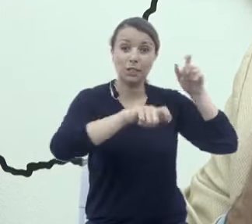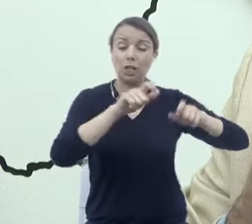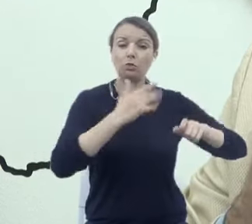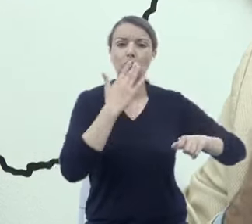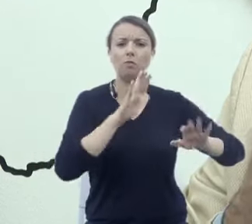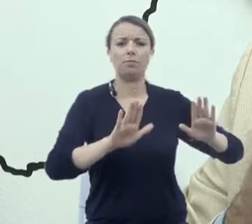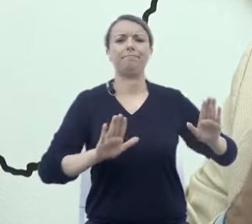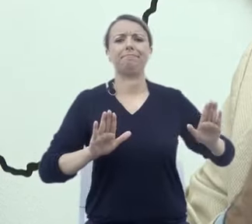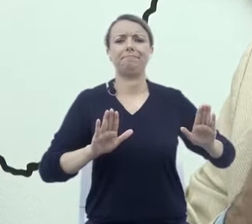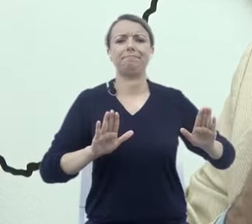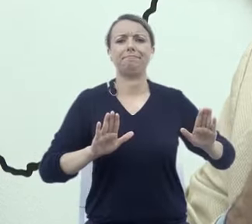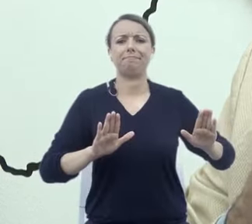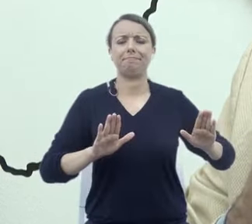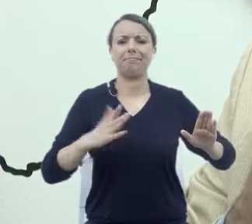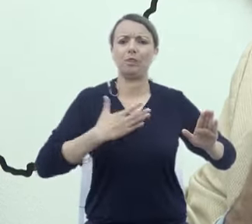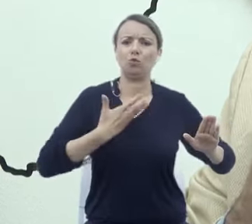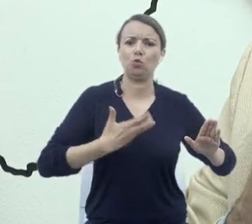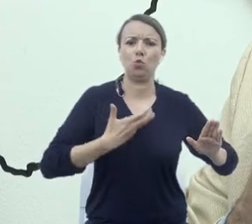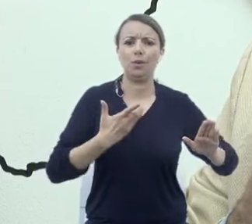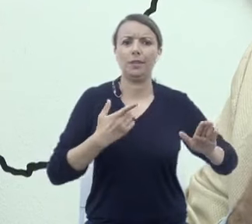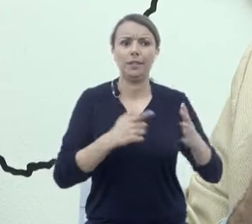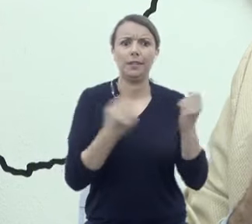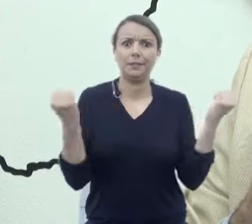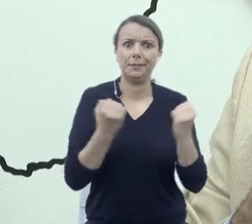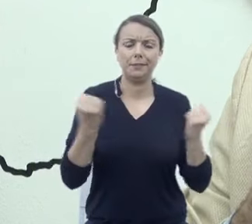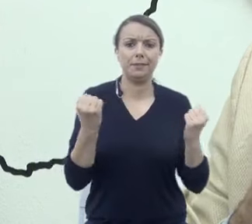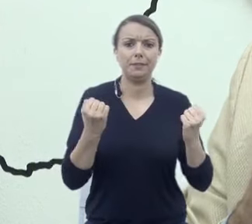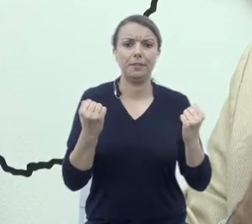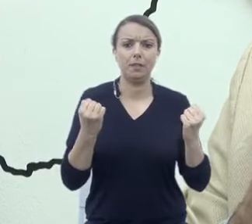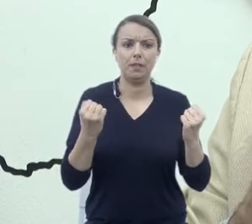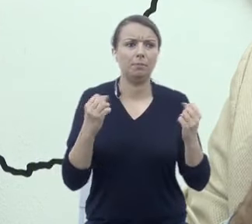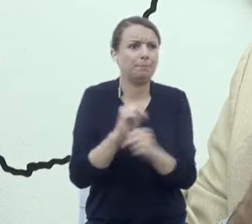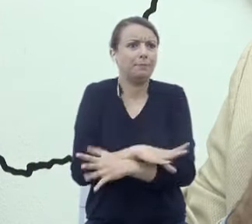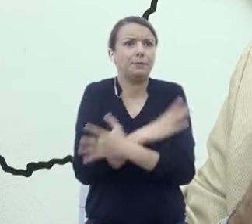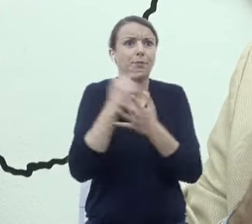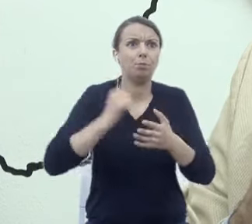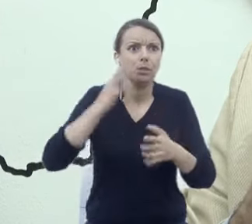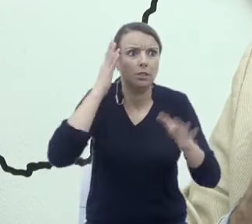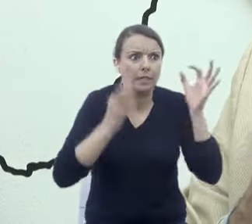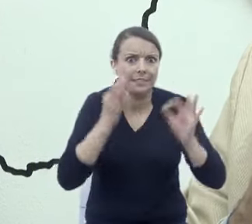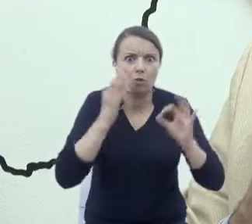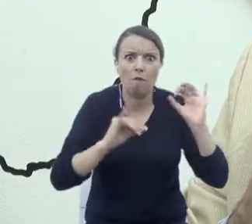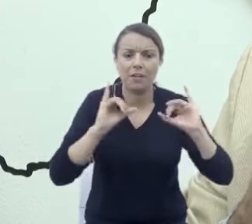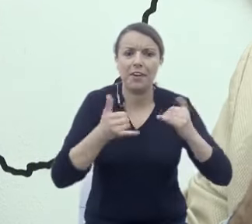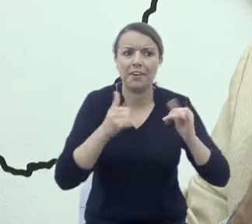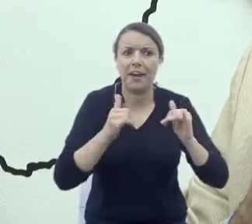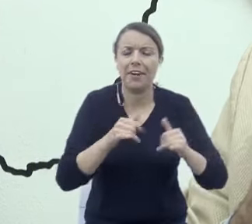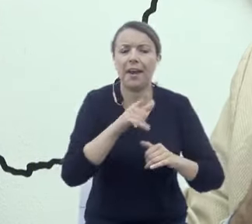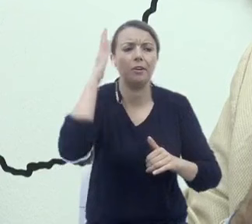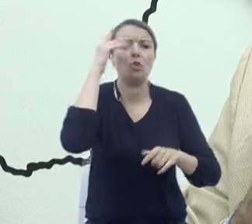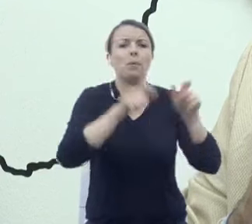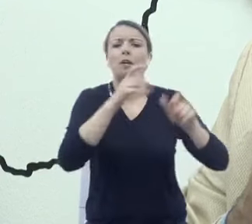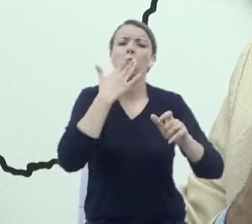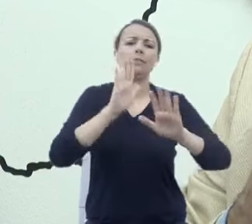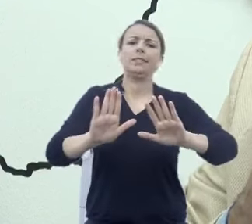odrzucają taki bardzo wstrząsający, zmuszający do refleksji, ale dla nich z ich punktu widzenia